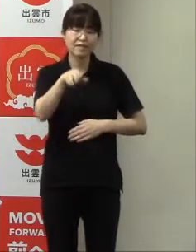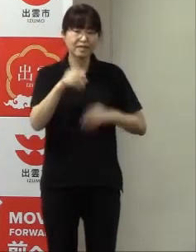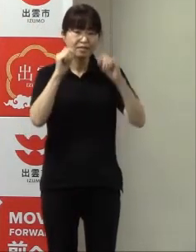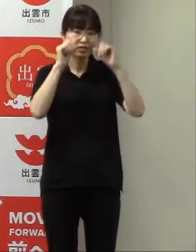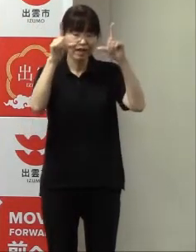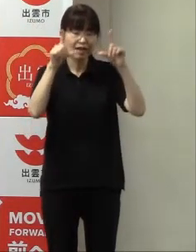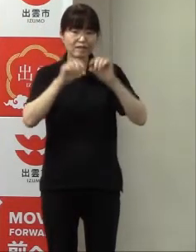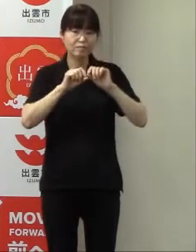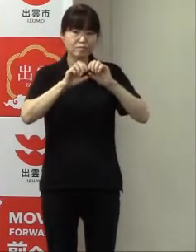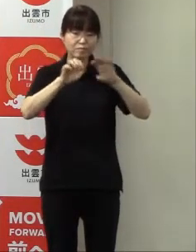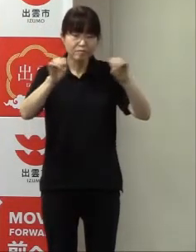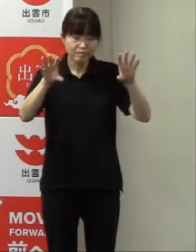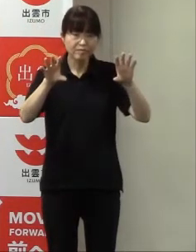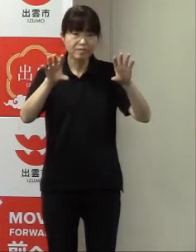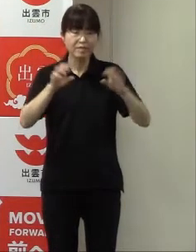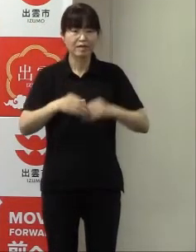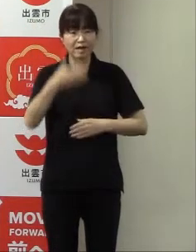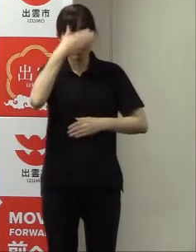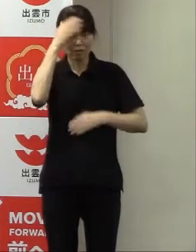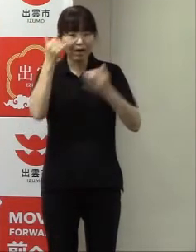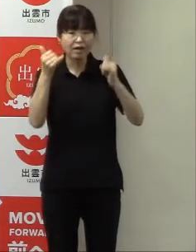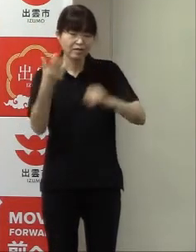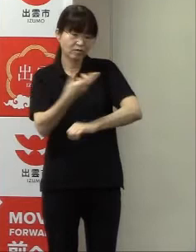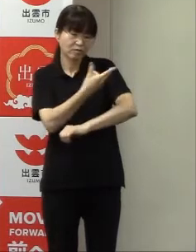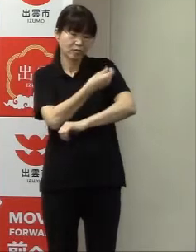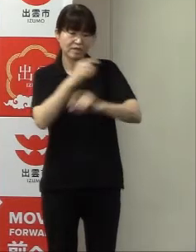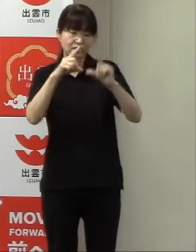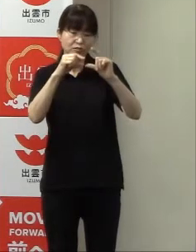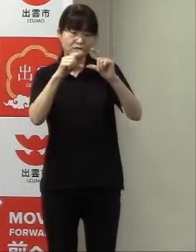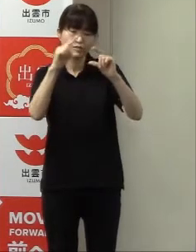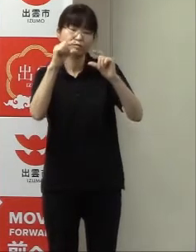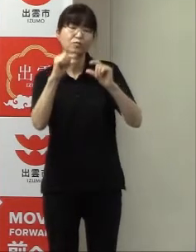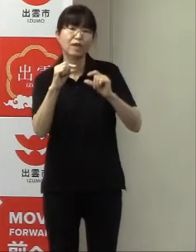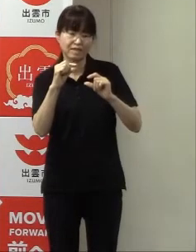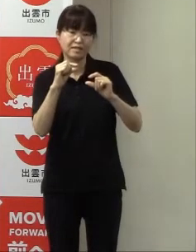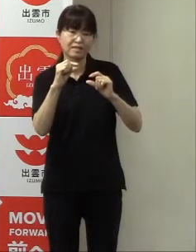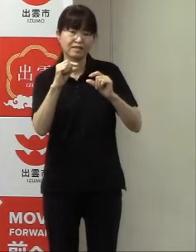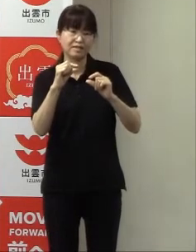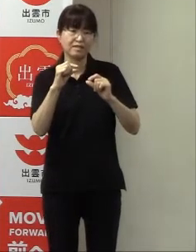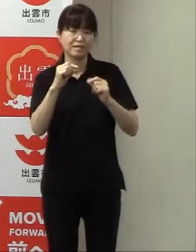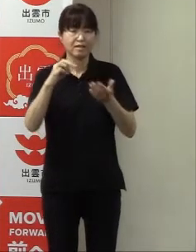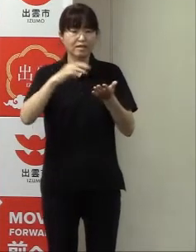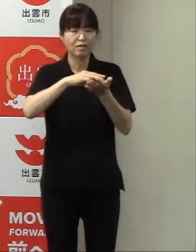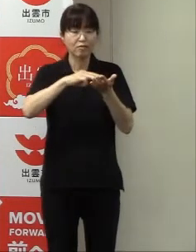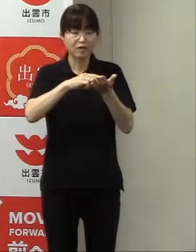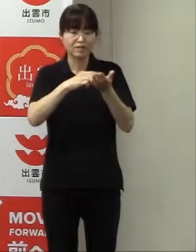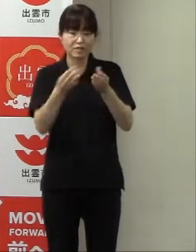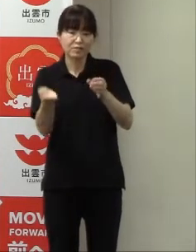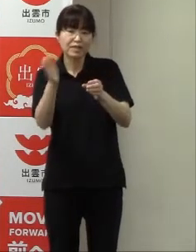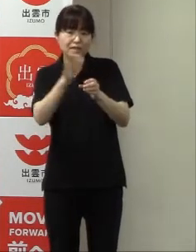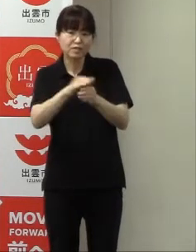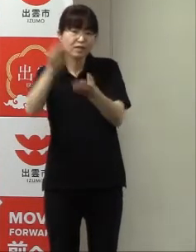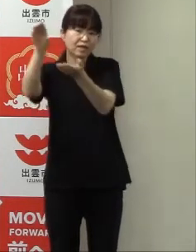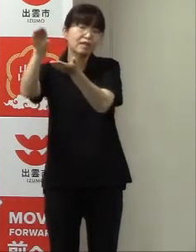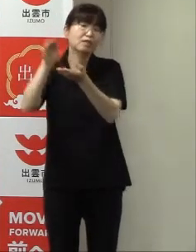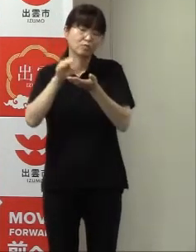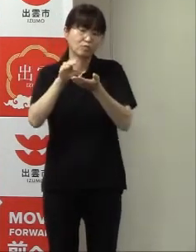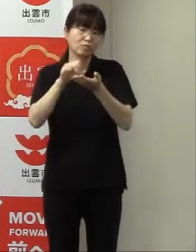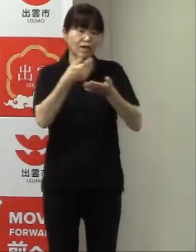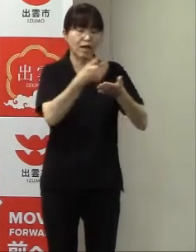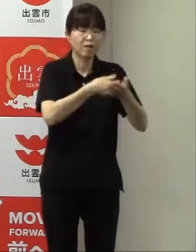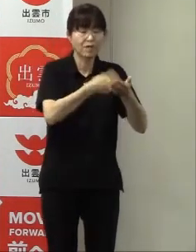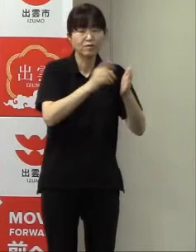し若年層の中での接種率が低くてですね、ワクチンが例えばその追加でまた来たり余剰がある